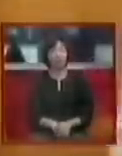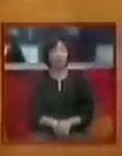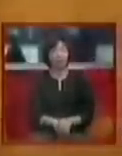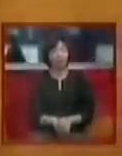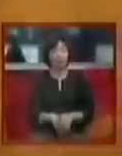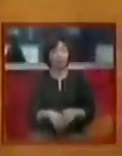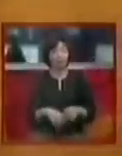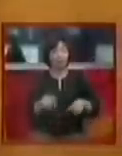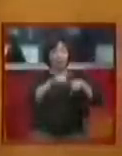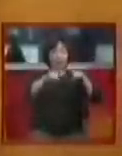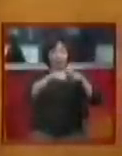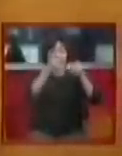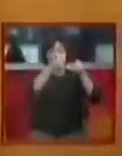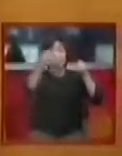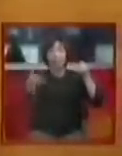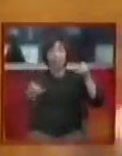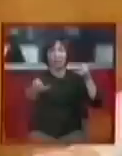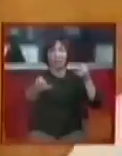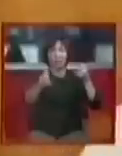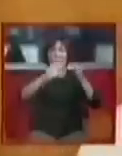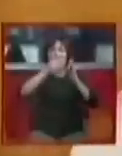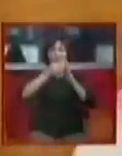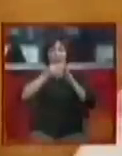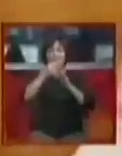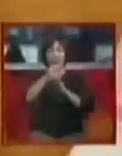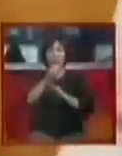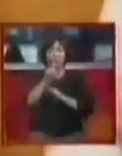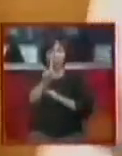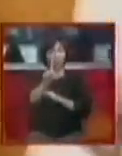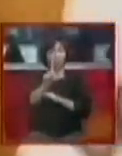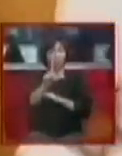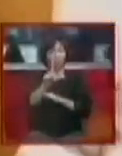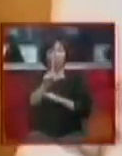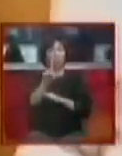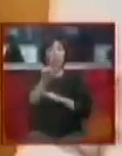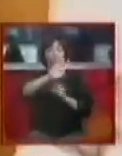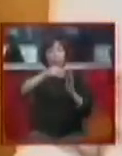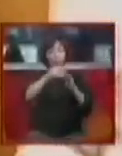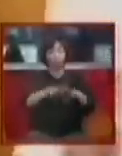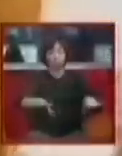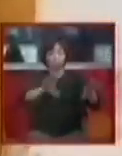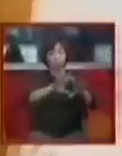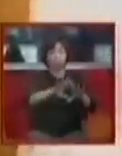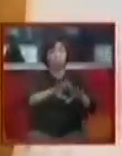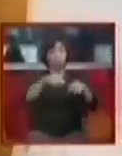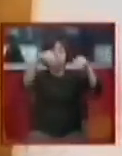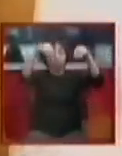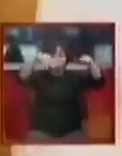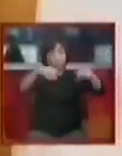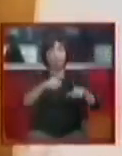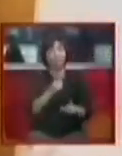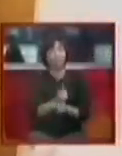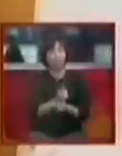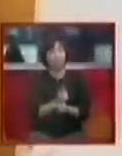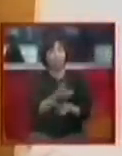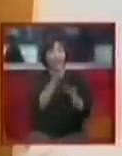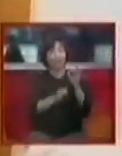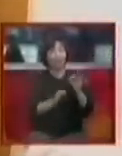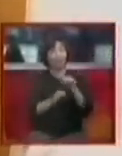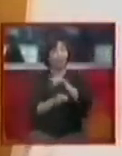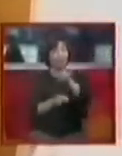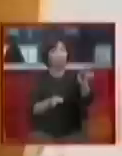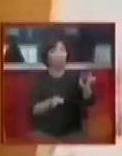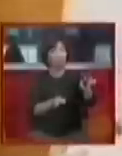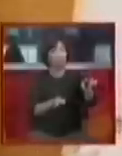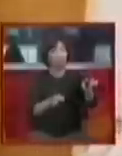kawad ng kuryente sa barangay hall, energized na raw ang buong barangay. Kaya ganun na lang kung ipagmalaki